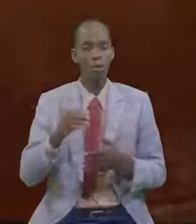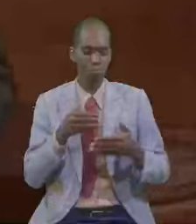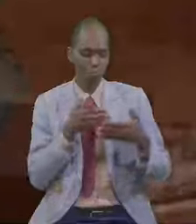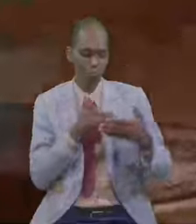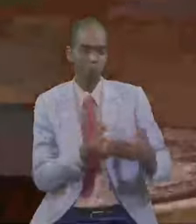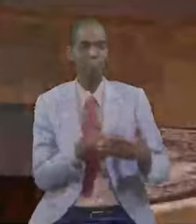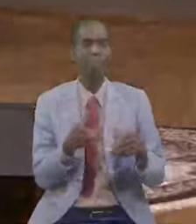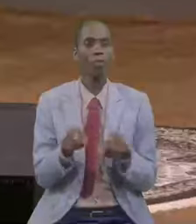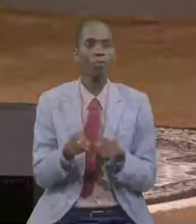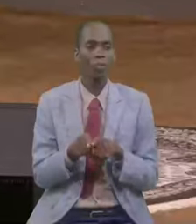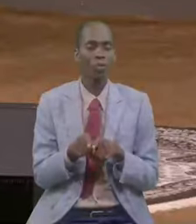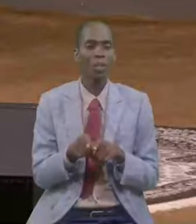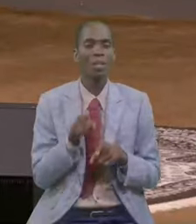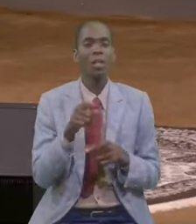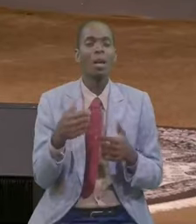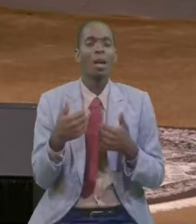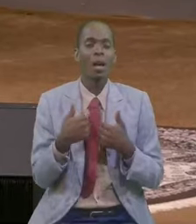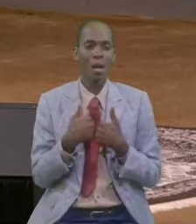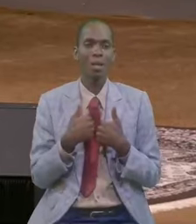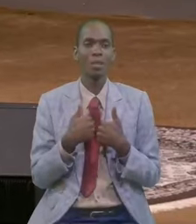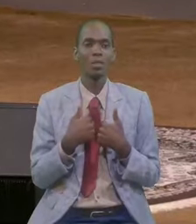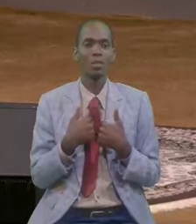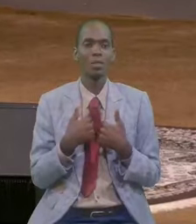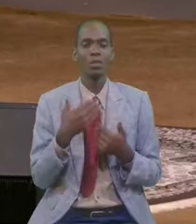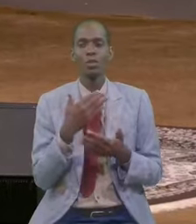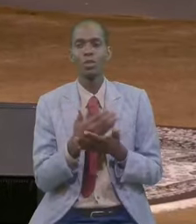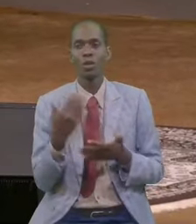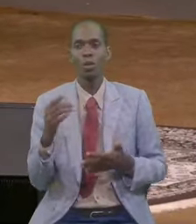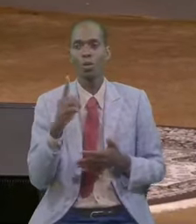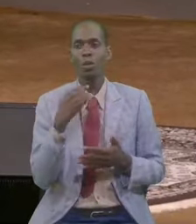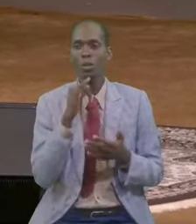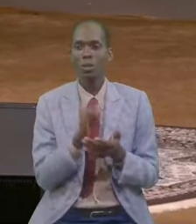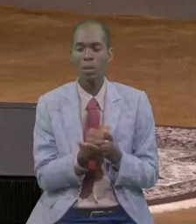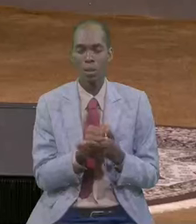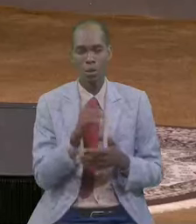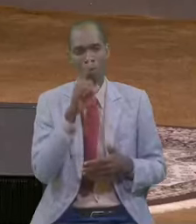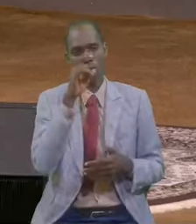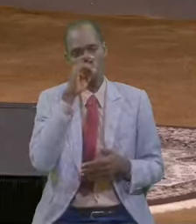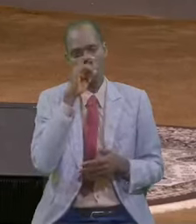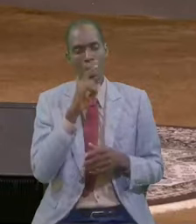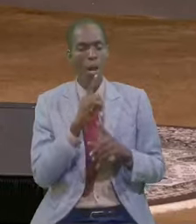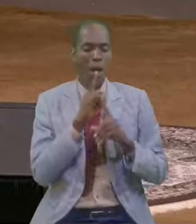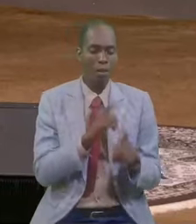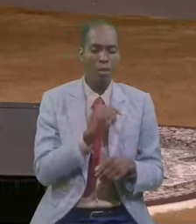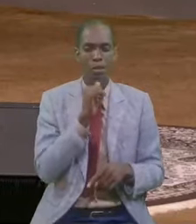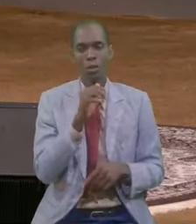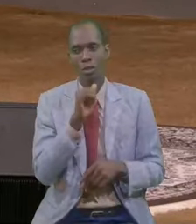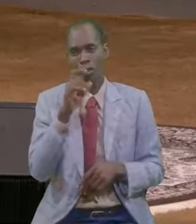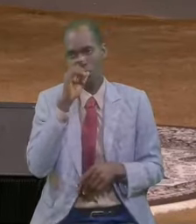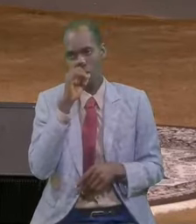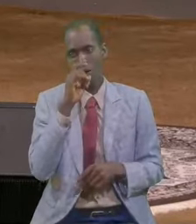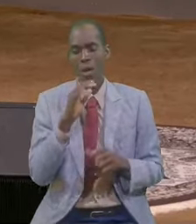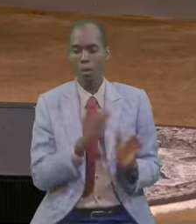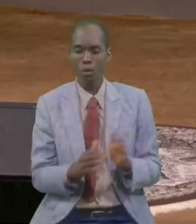4. Voyez, il y a quelqu'un qui est un fou que ne répond pas à